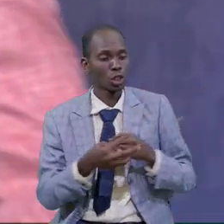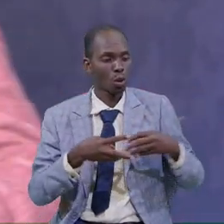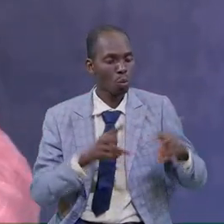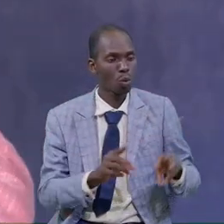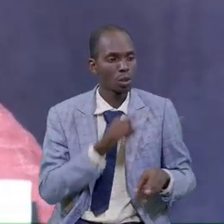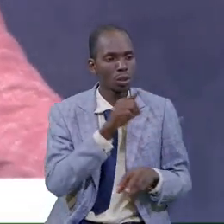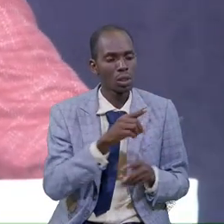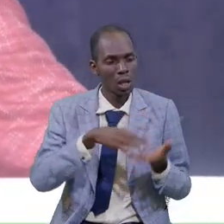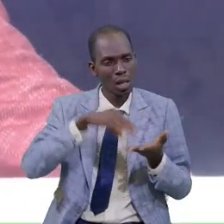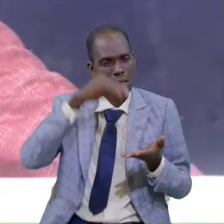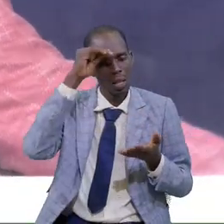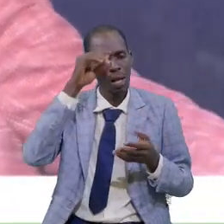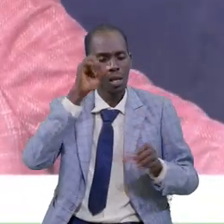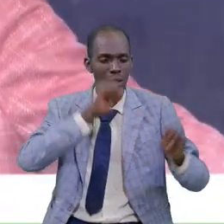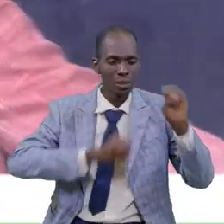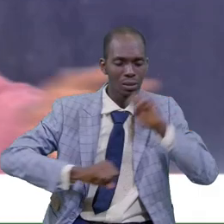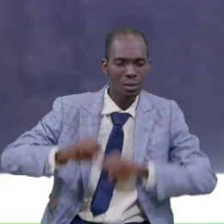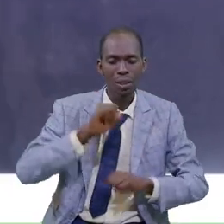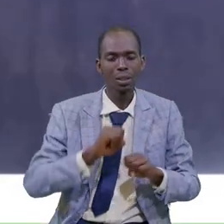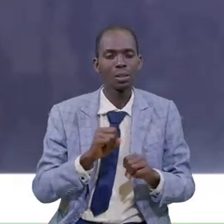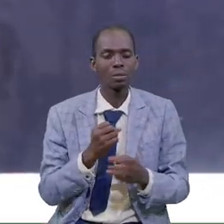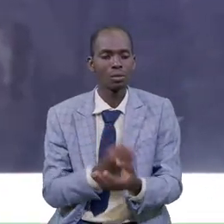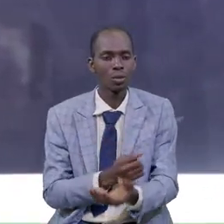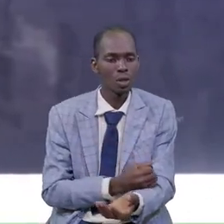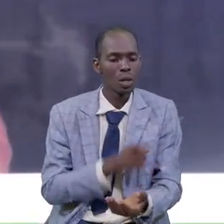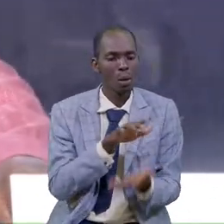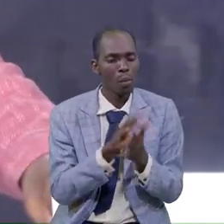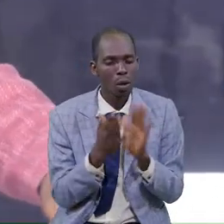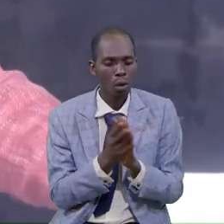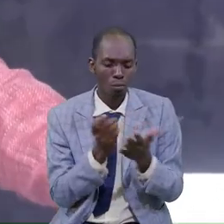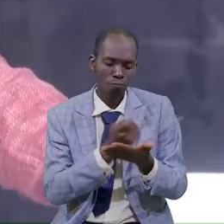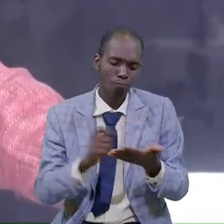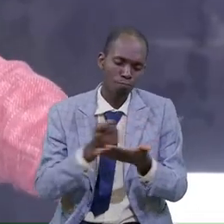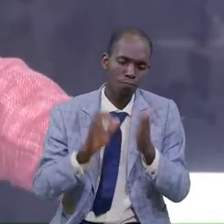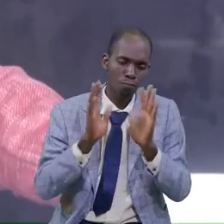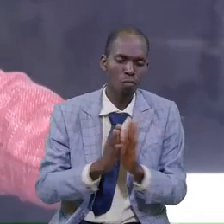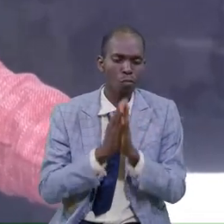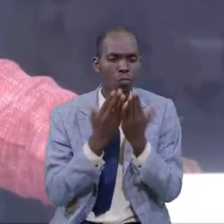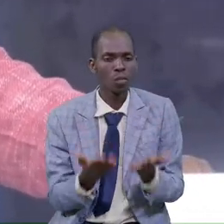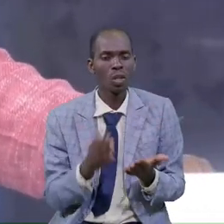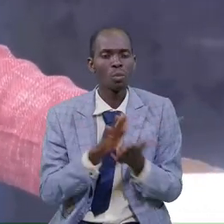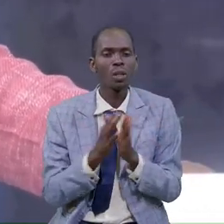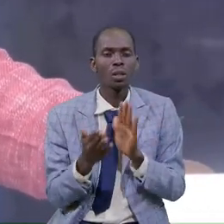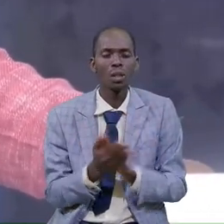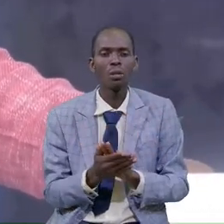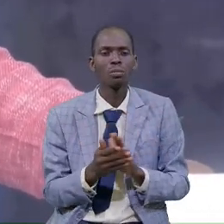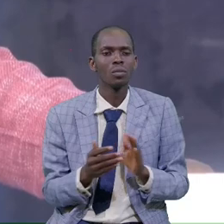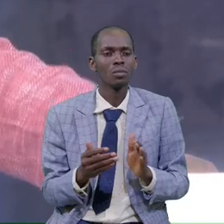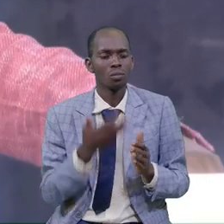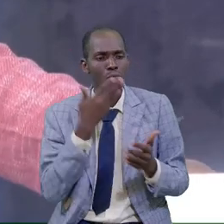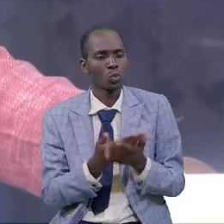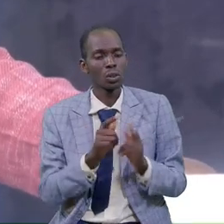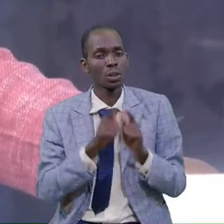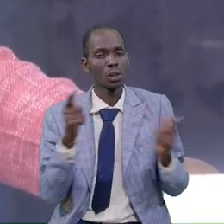ils traitent les matières scientifiques, comment ils deviennent des auteurs, ils deviennent des écrivains. Si je change tout cela, et maintenant ils peuvent écrire